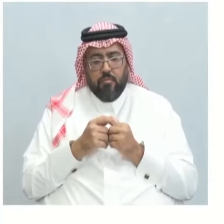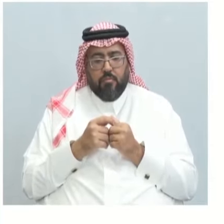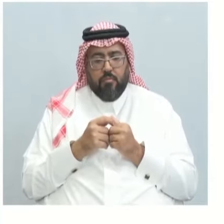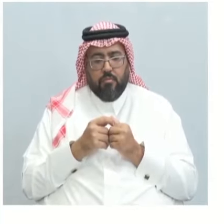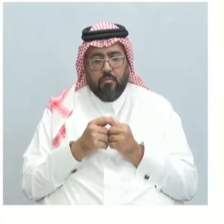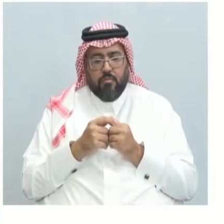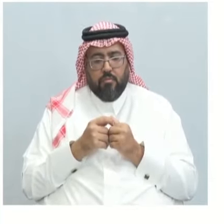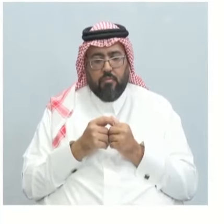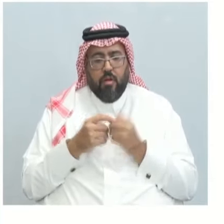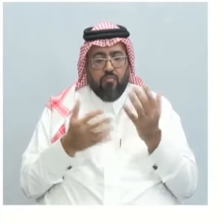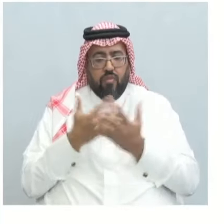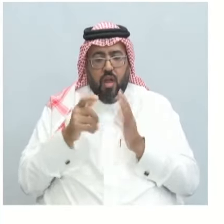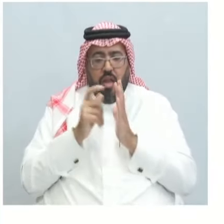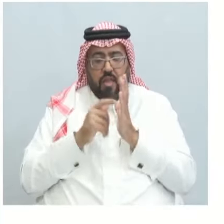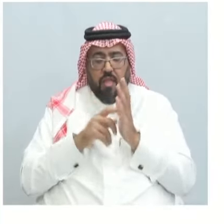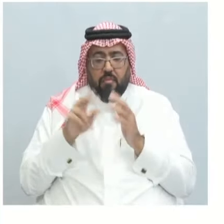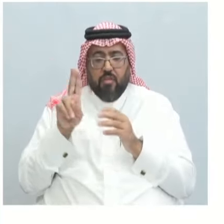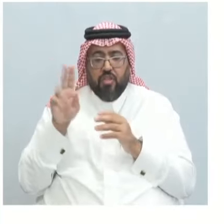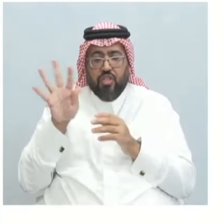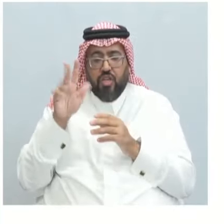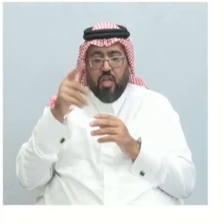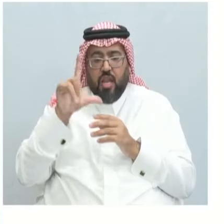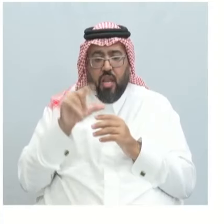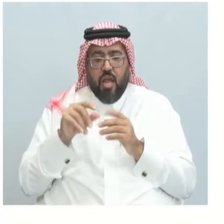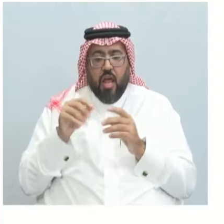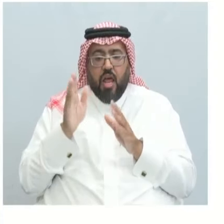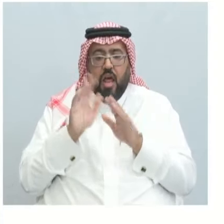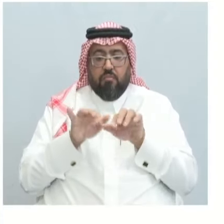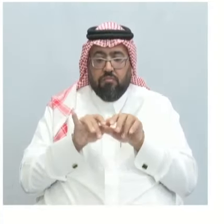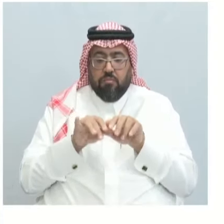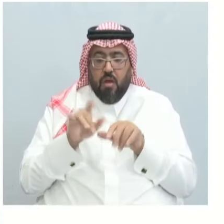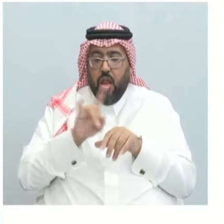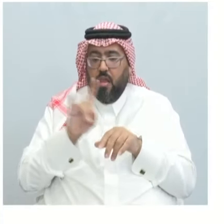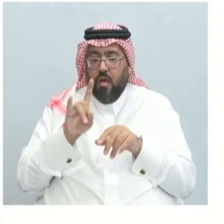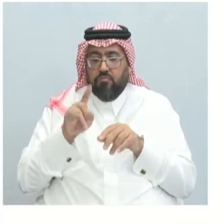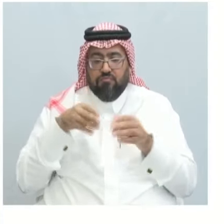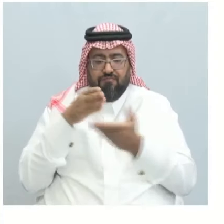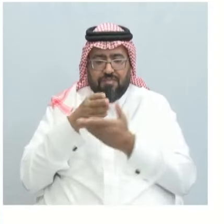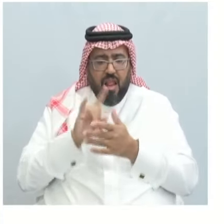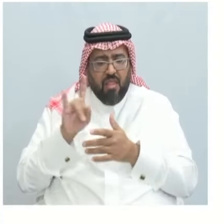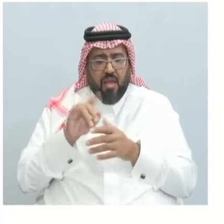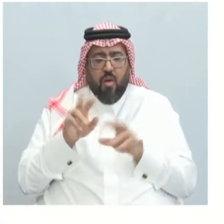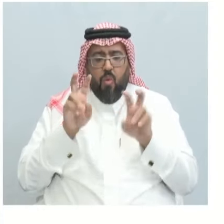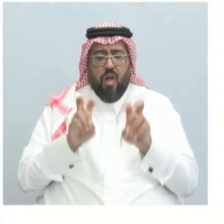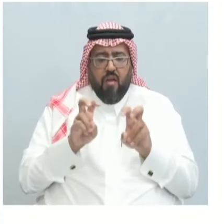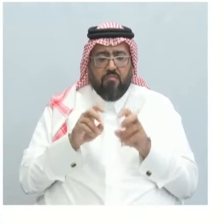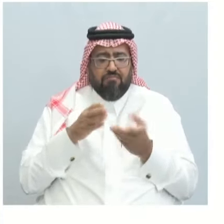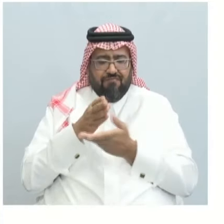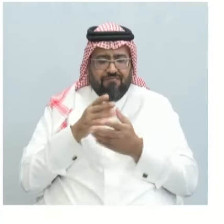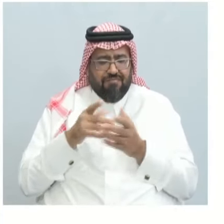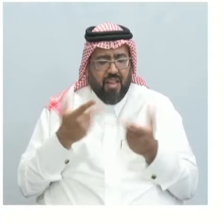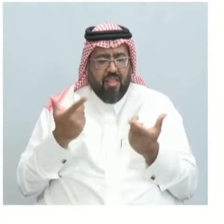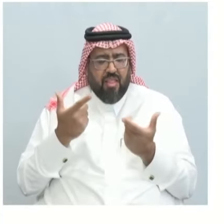معها مشاكل نظام التشغيل الحاسب لا يستجيب اذا توقف الحاسب عن